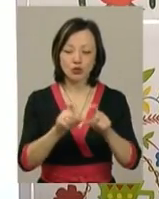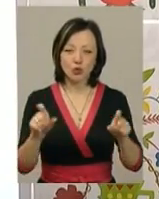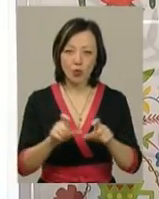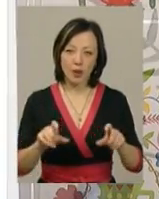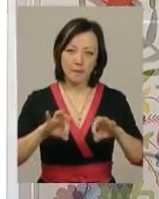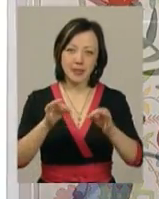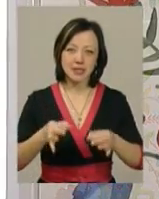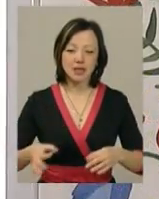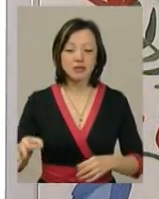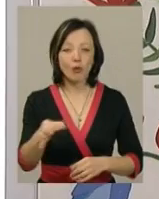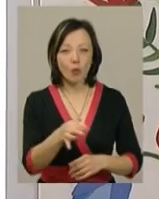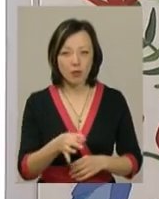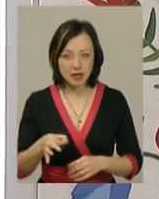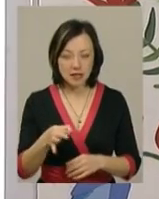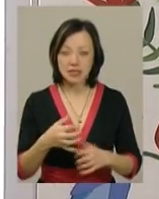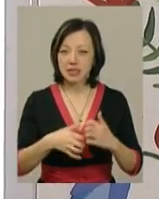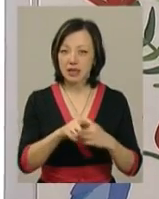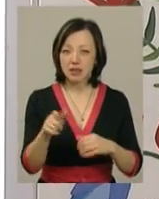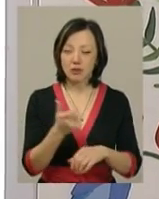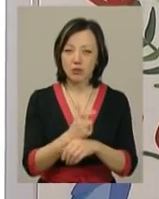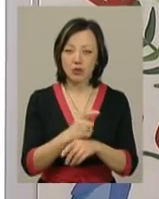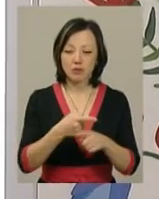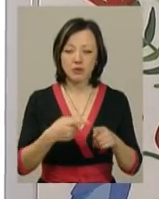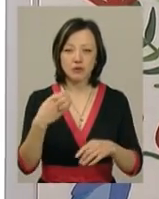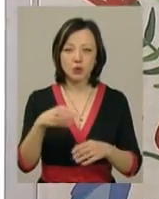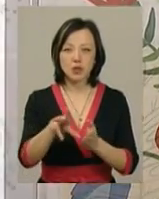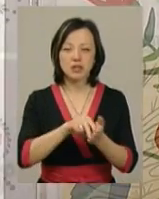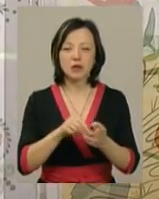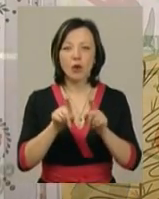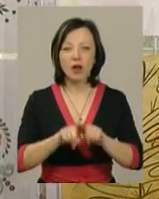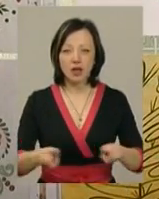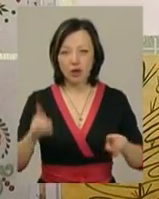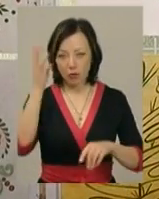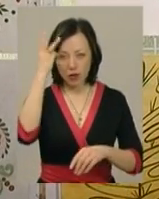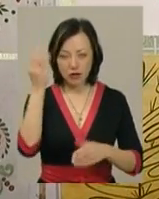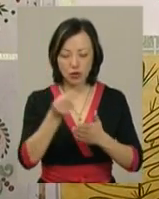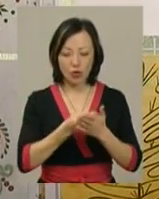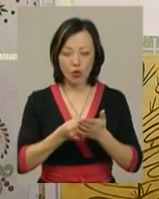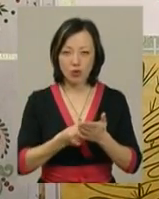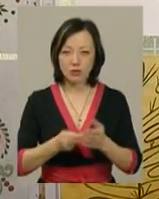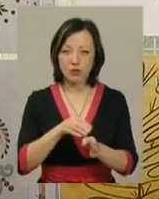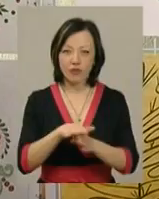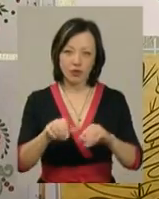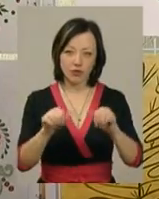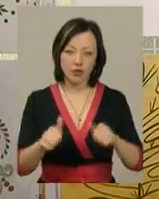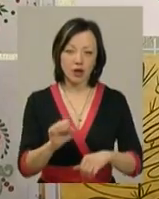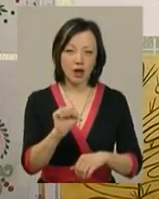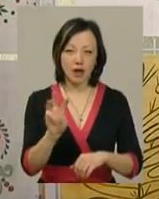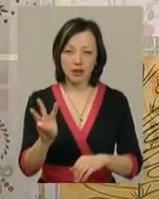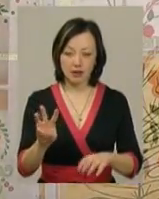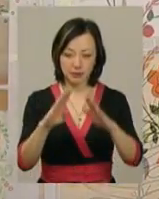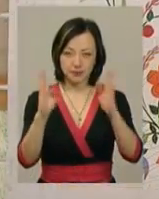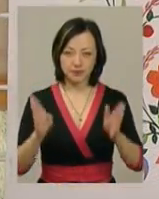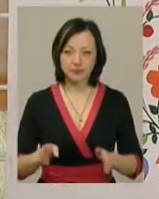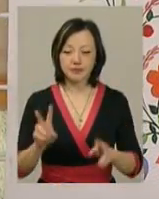школах мистецтв Хмельниччини. Серед них понад півсотні зразків оригінального подільського розпису, виконані у форматі А3. Усі